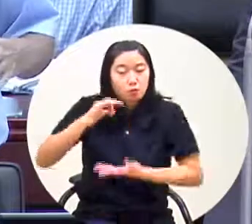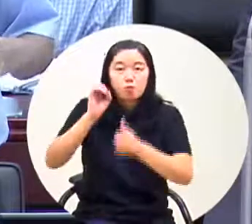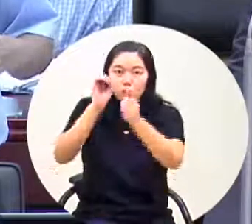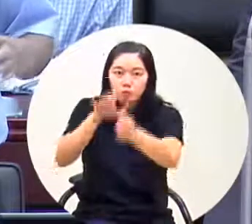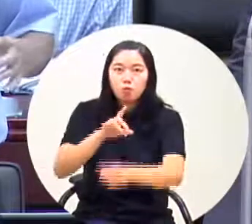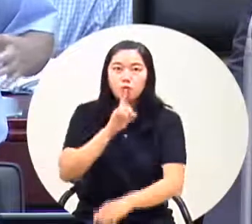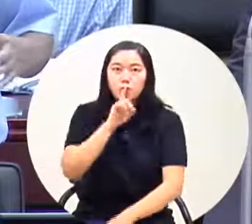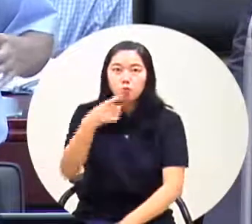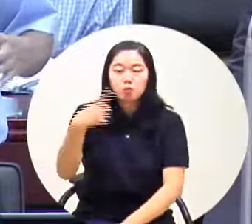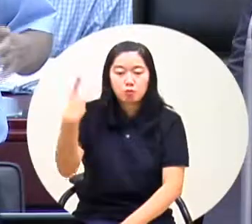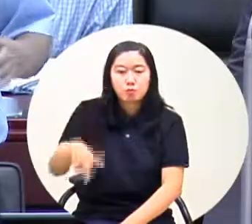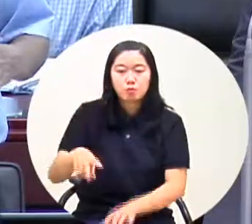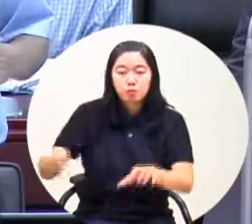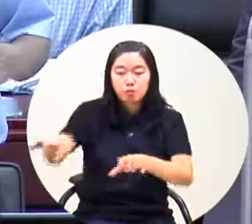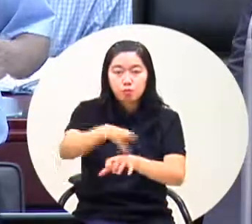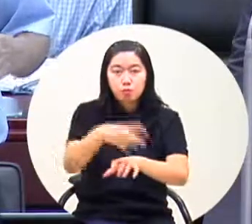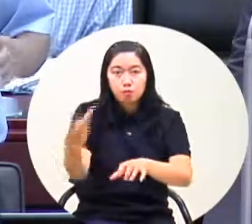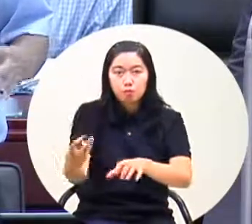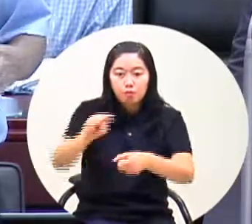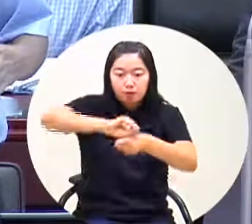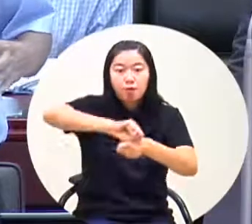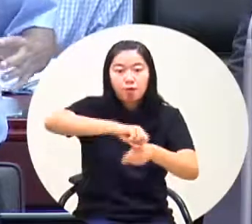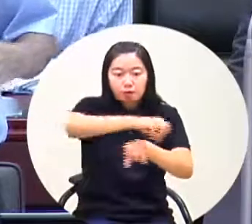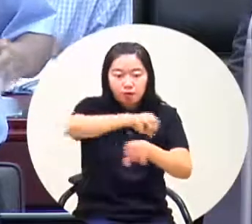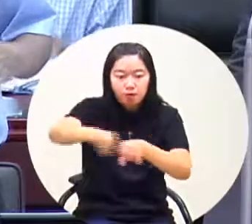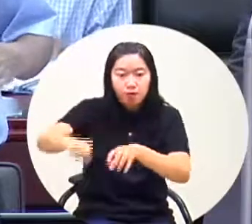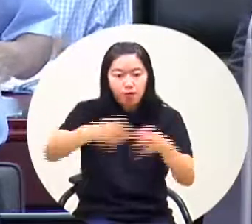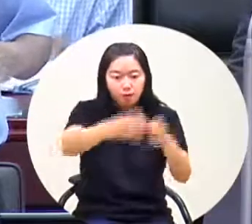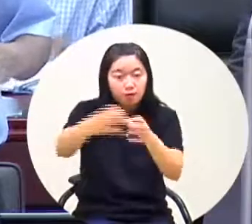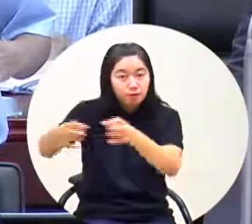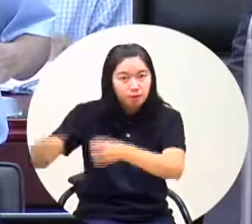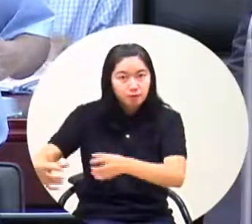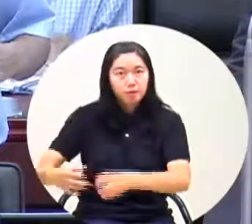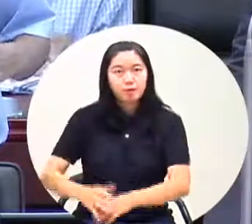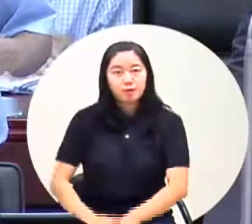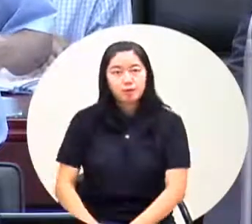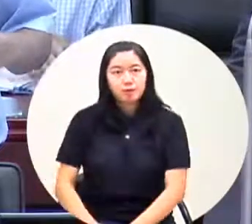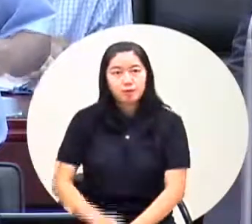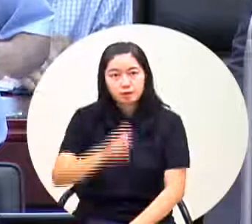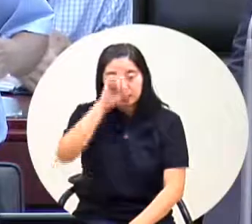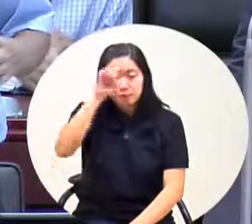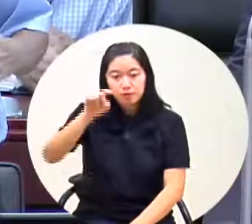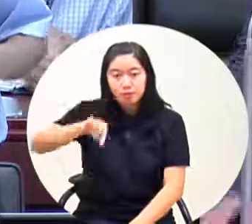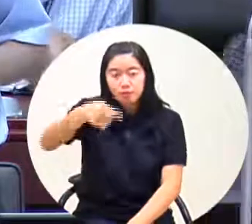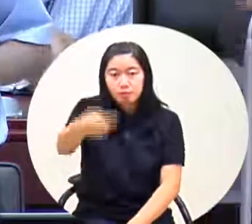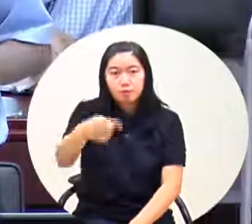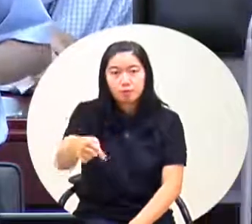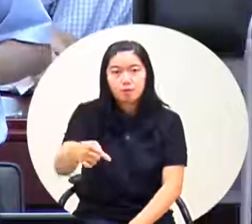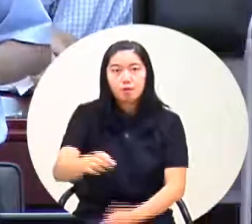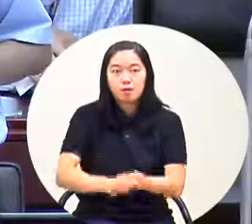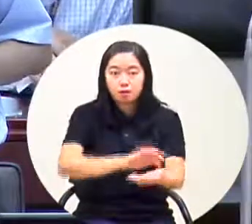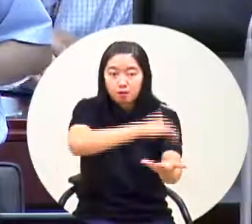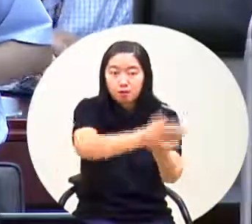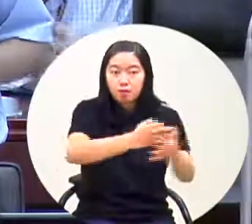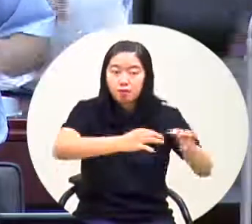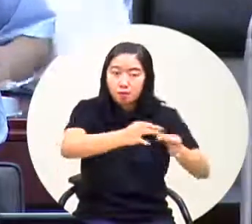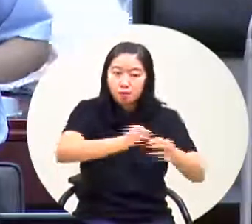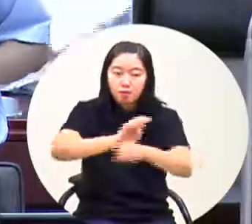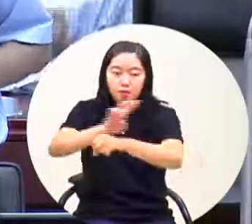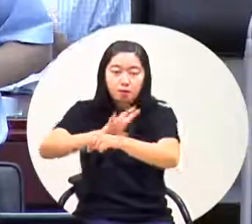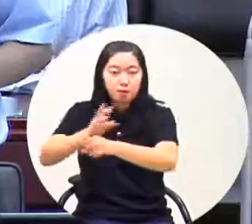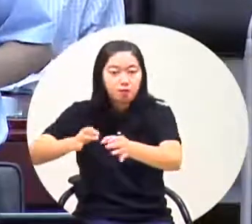增设，我们会从这个角度里面切进来看能不能就是说在后面从卖场跟便利超商